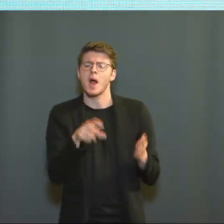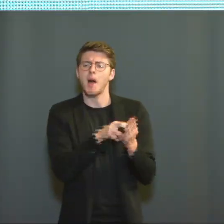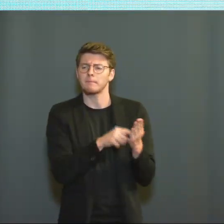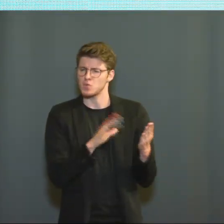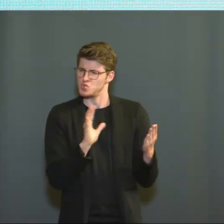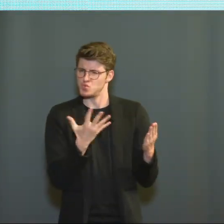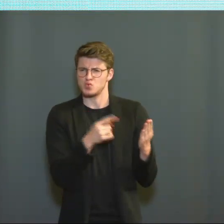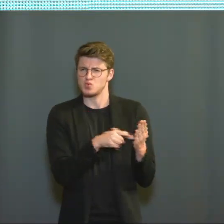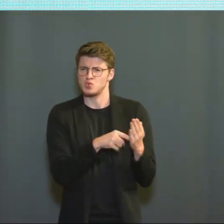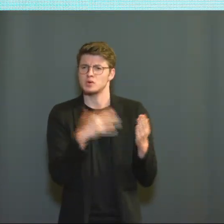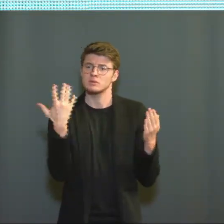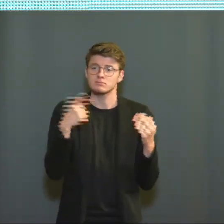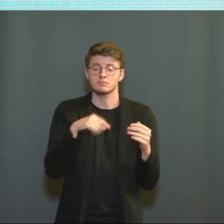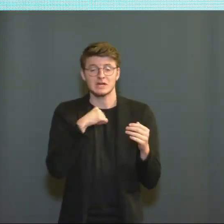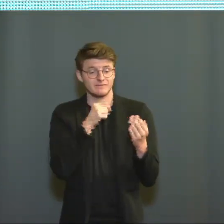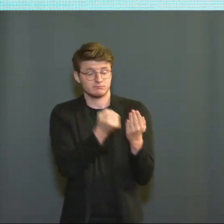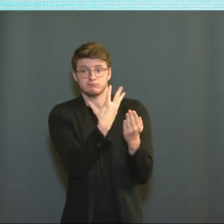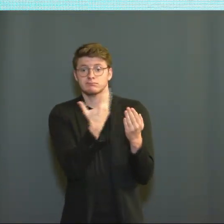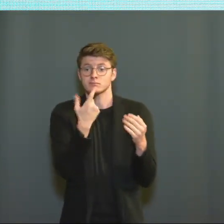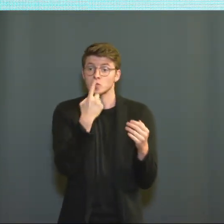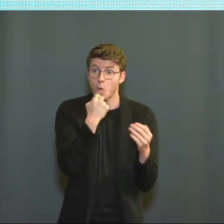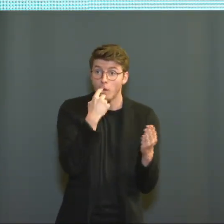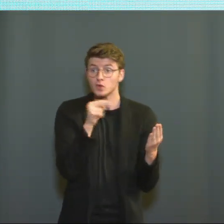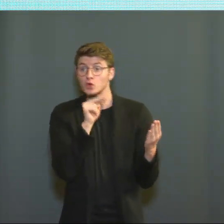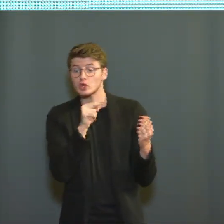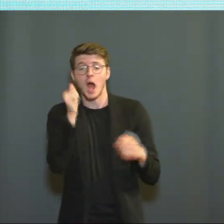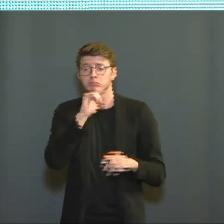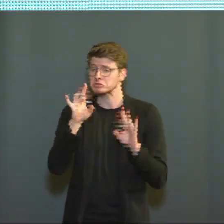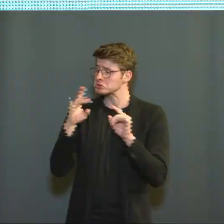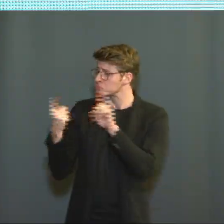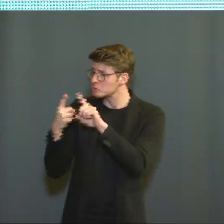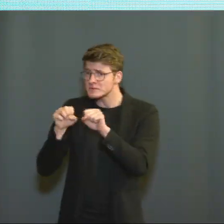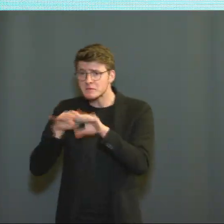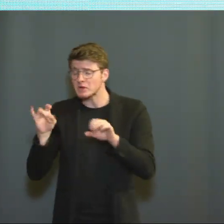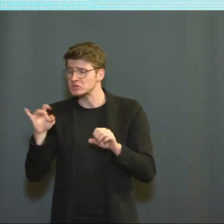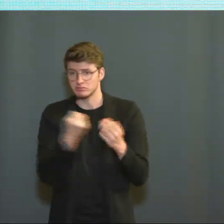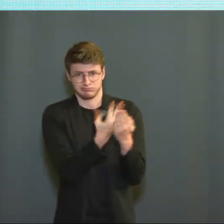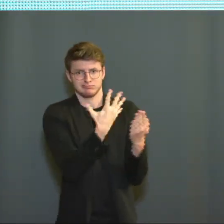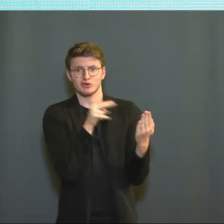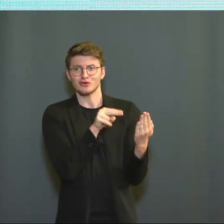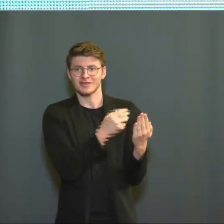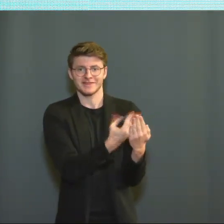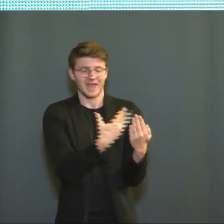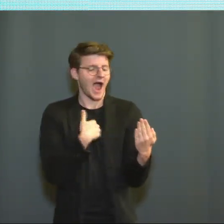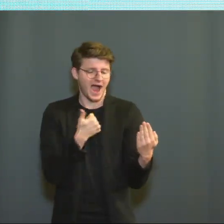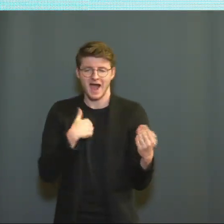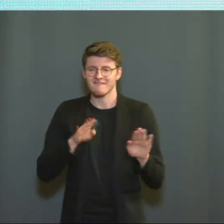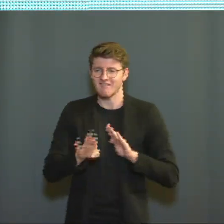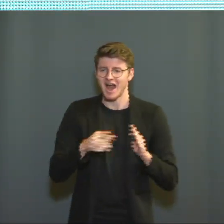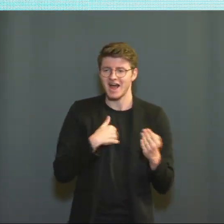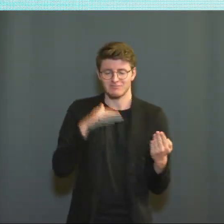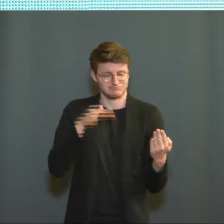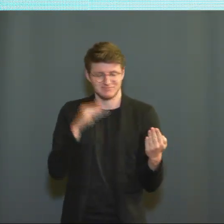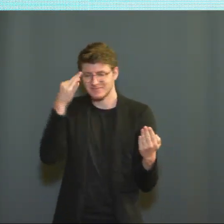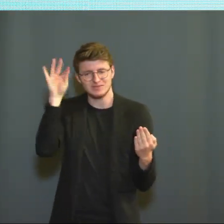schermen. Als u niet in contact bent gekomen met een besmet persoon, dan zal uw risicostatus laag zijn en blijft het